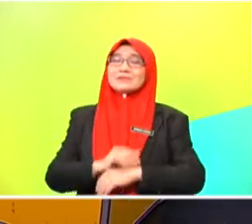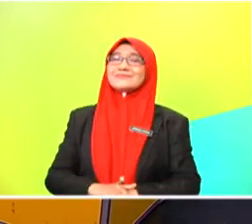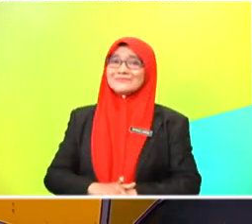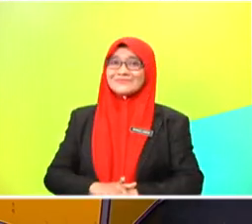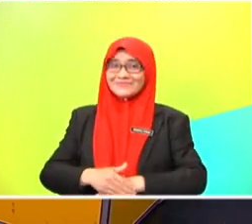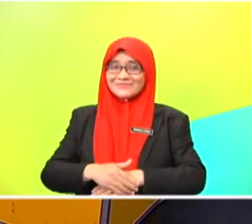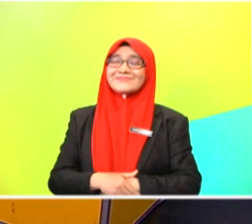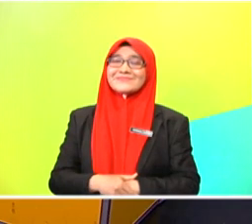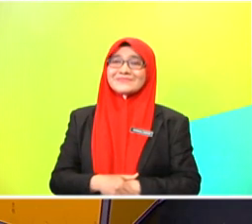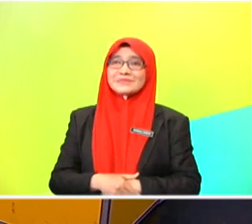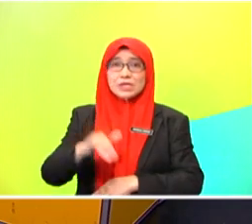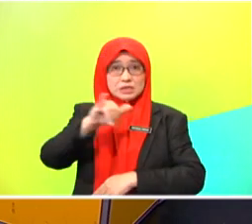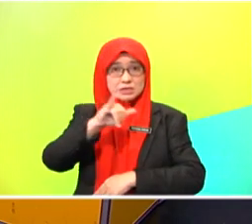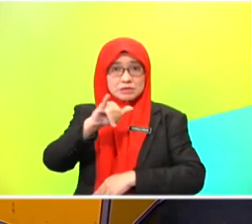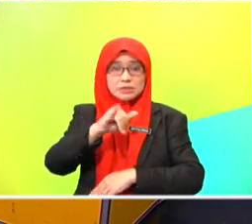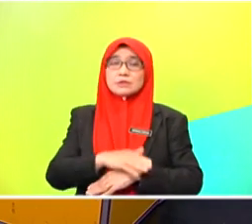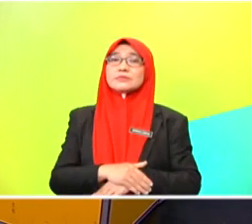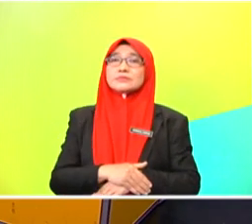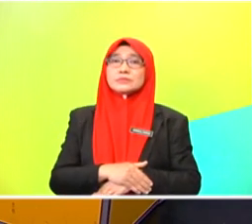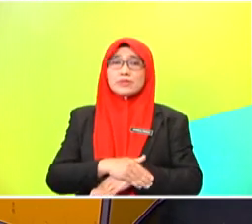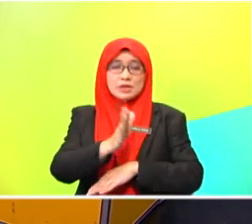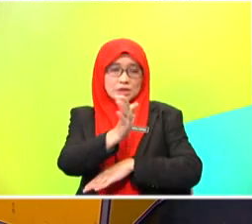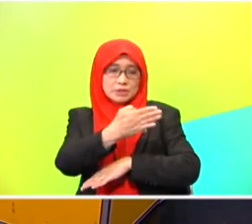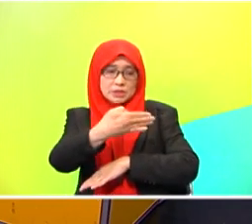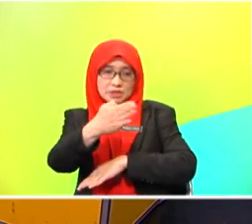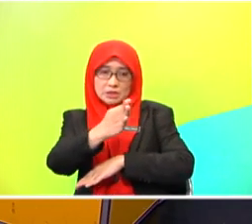kanan. Jadi kalau ke atas bawah, itu ialah